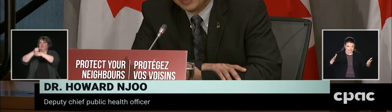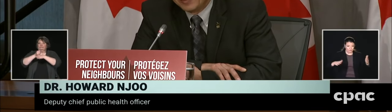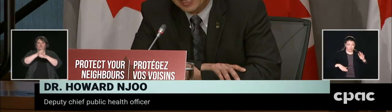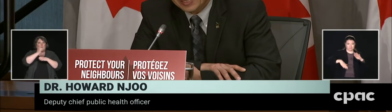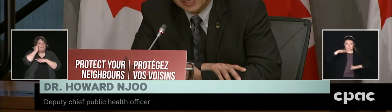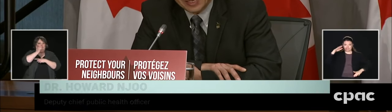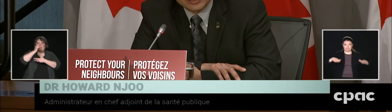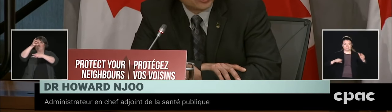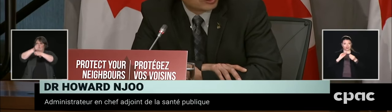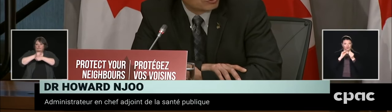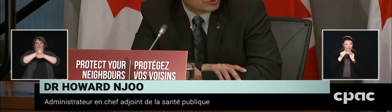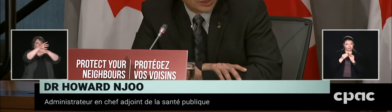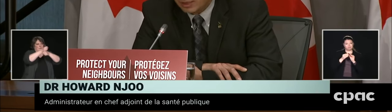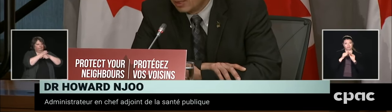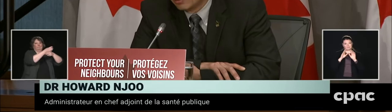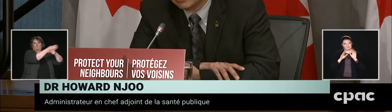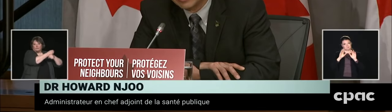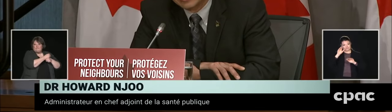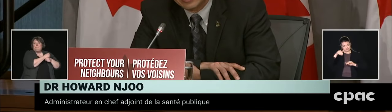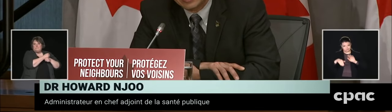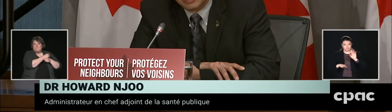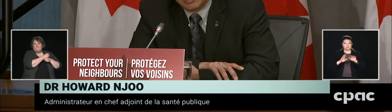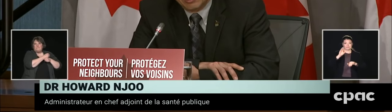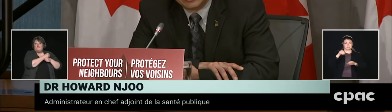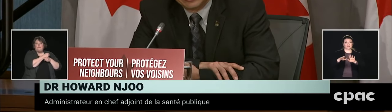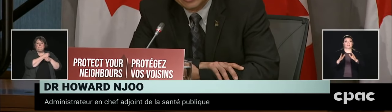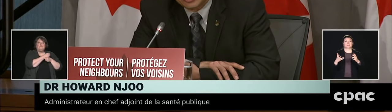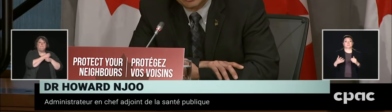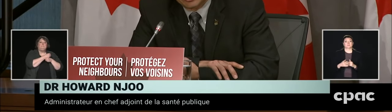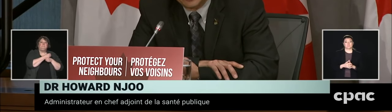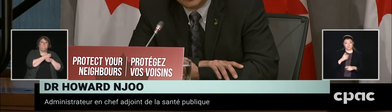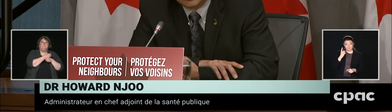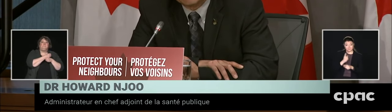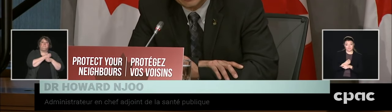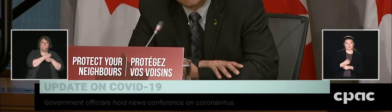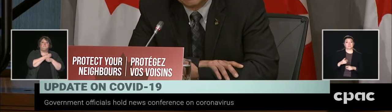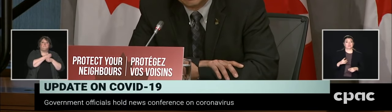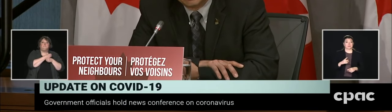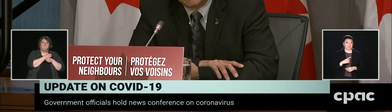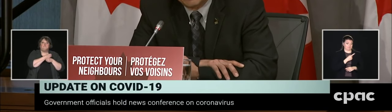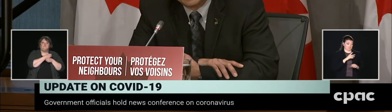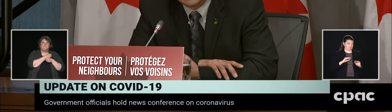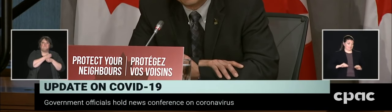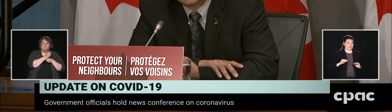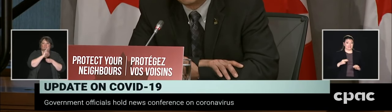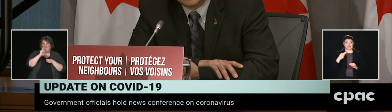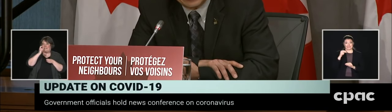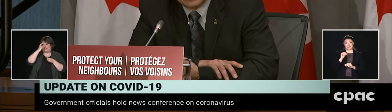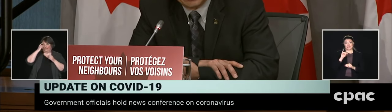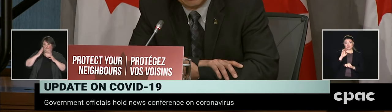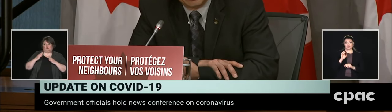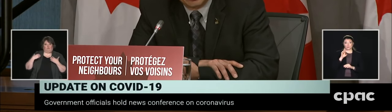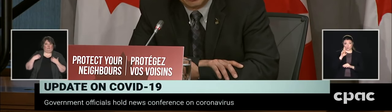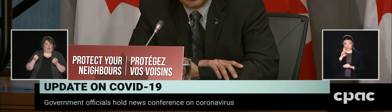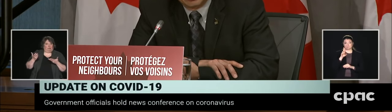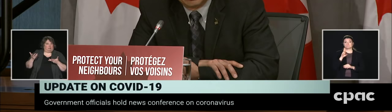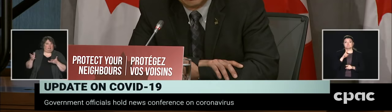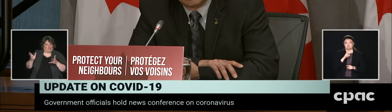comme le ministre Hajdu a aussi constaté, on a déjà commandé une entente, même un cadre